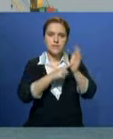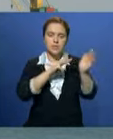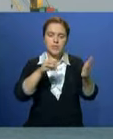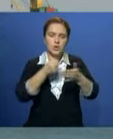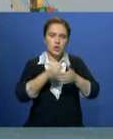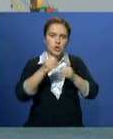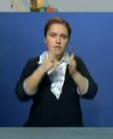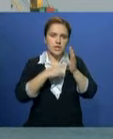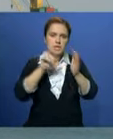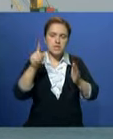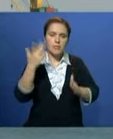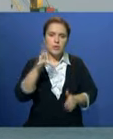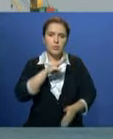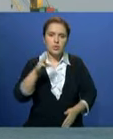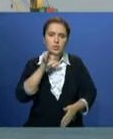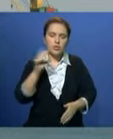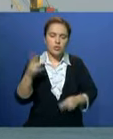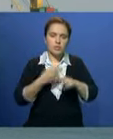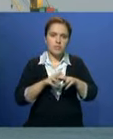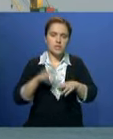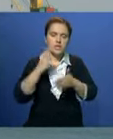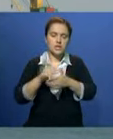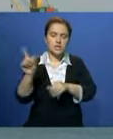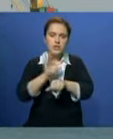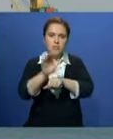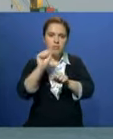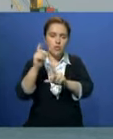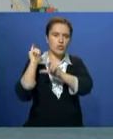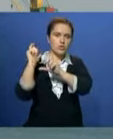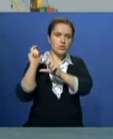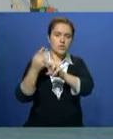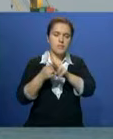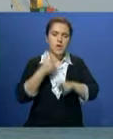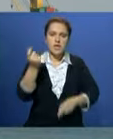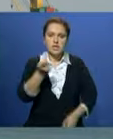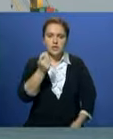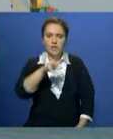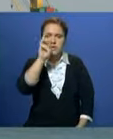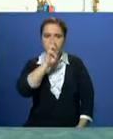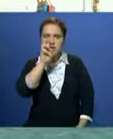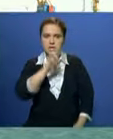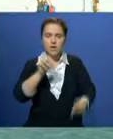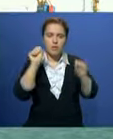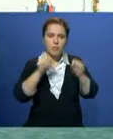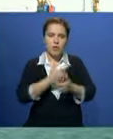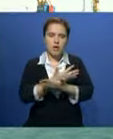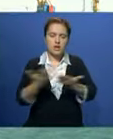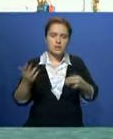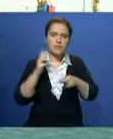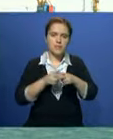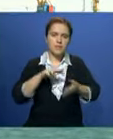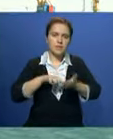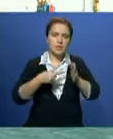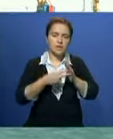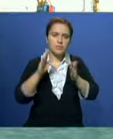19,5 миллионов тонн. Помимо традиционных экспортных грузов, таких как нефть, зерно, прокат черных металлов, планируется